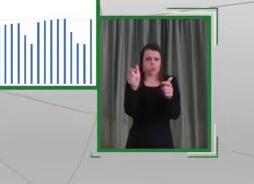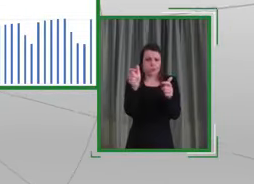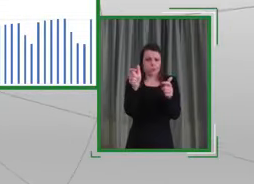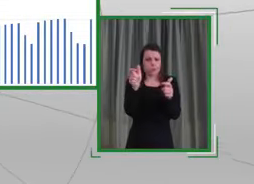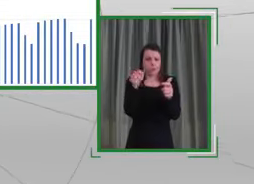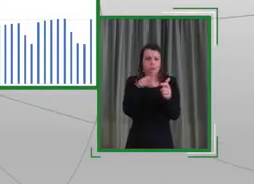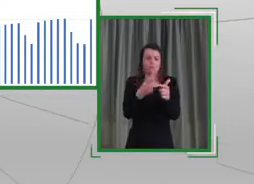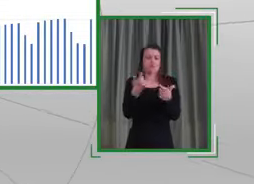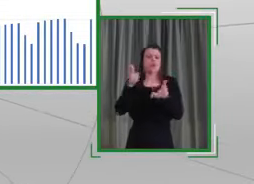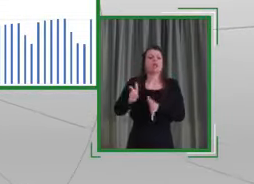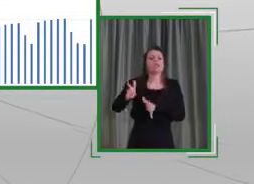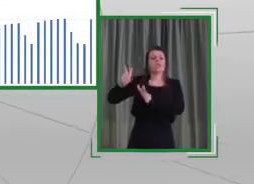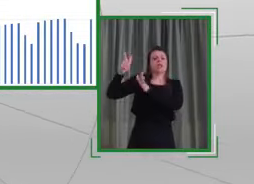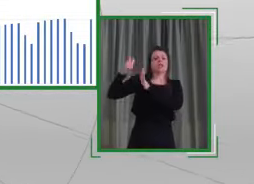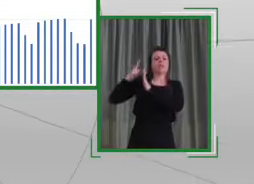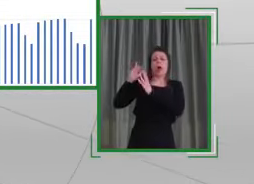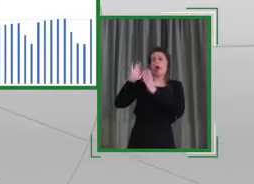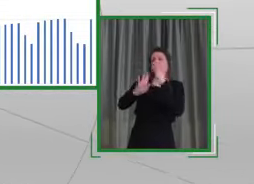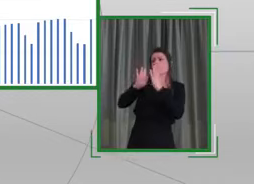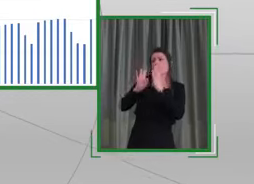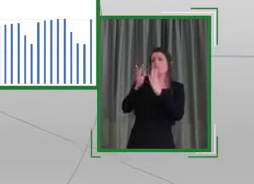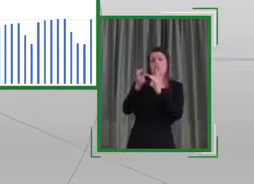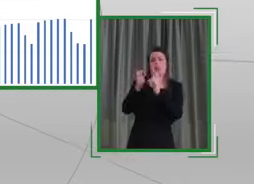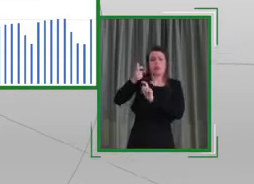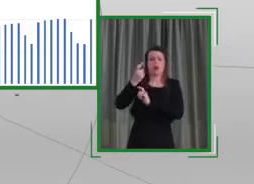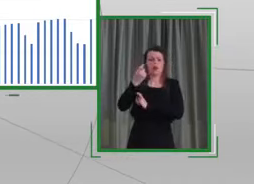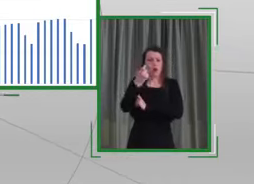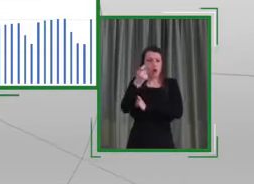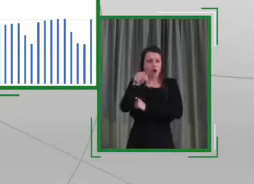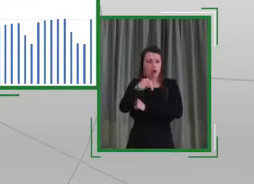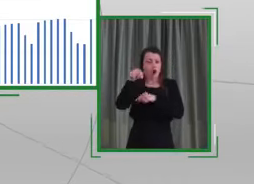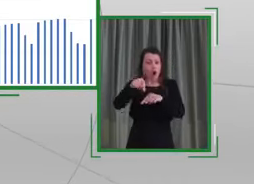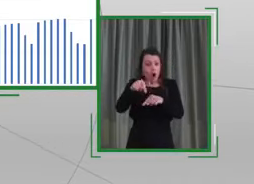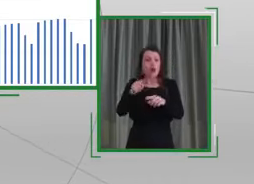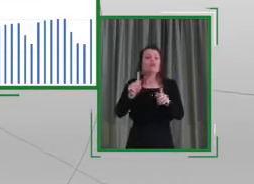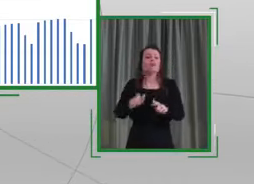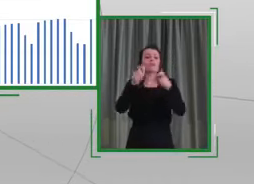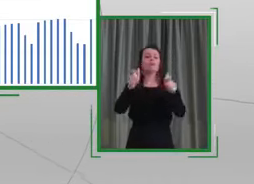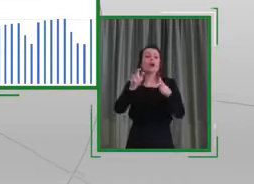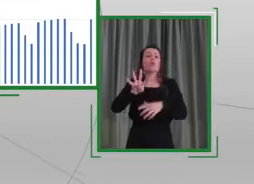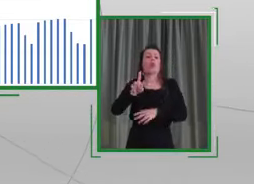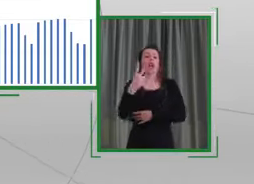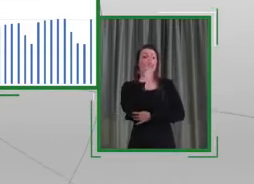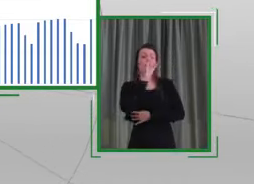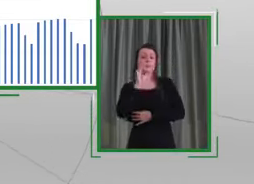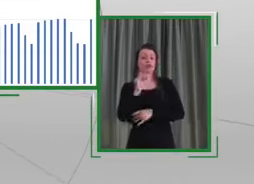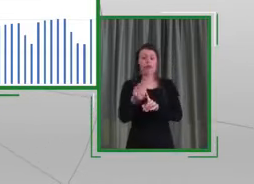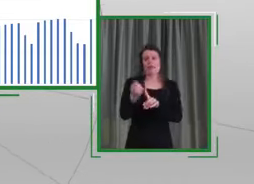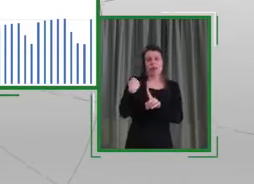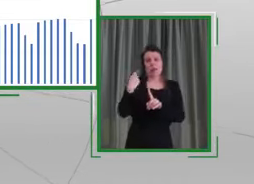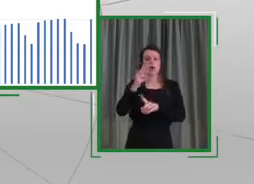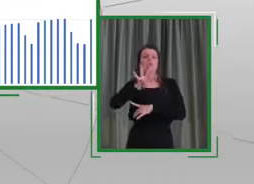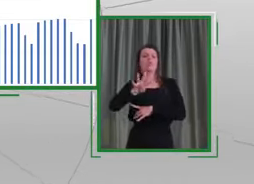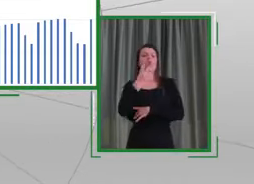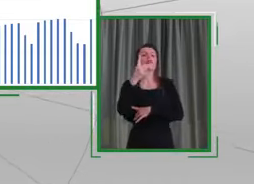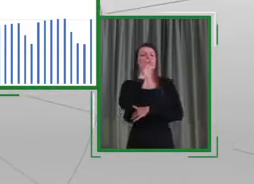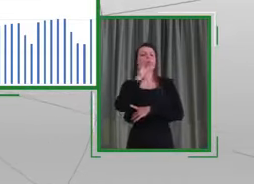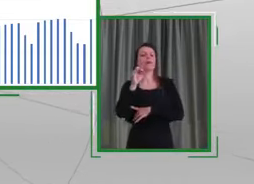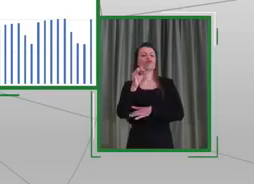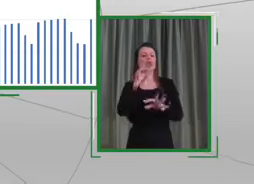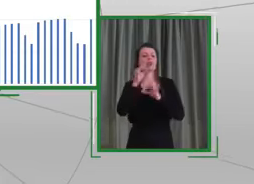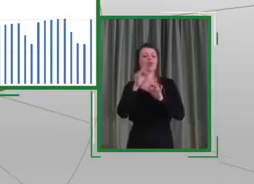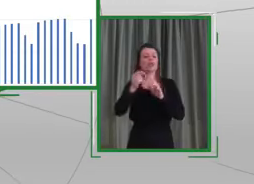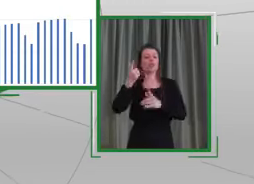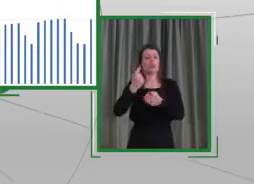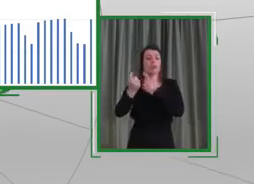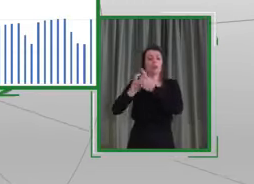della settimana scorsa ed ora siamo al 42 per cento 42 per cento che dobbiamo andare indietro 25 giorni per rient per